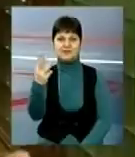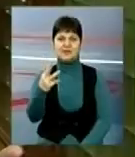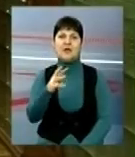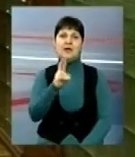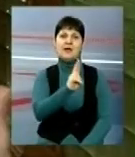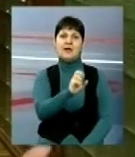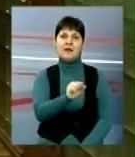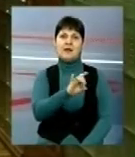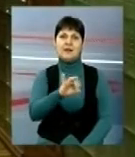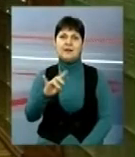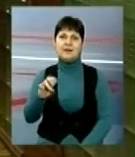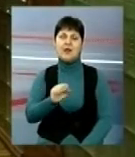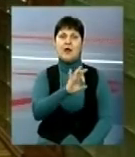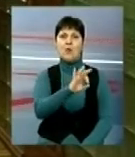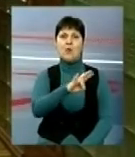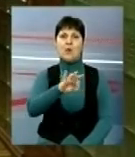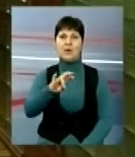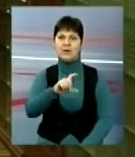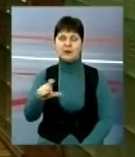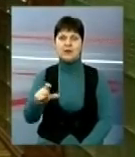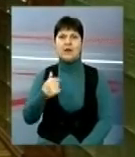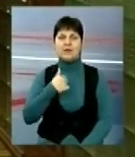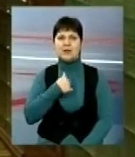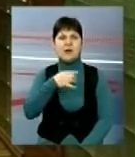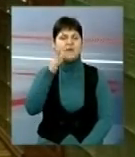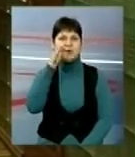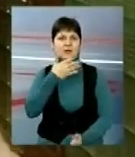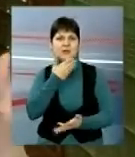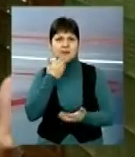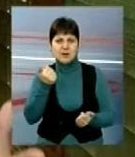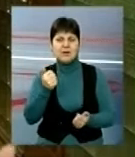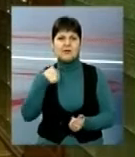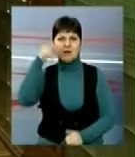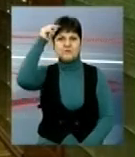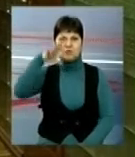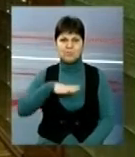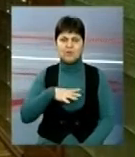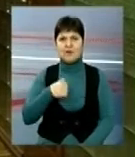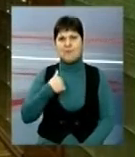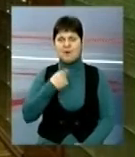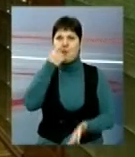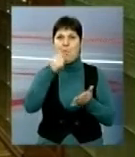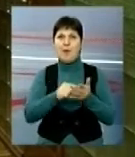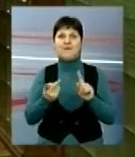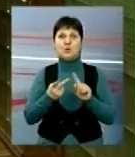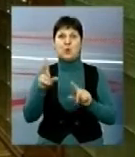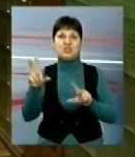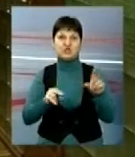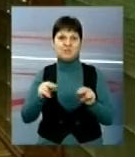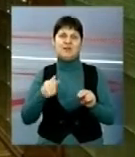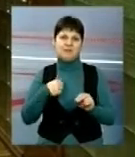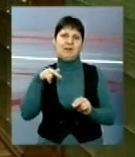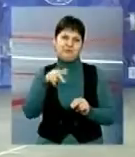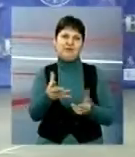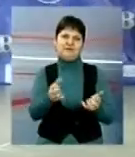Оліх. Не було змоги відволіктися від навчання, і тому це якби випав такий другий шанс. Отже, вирішила прийти і